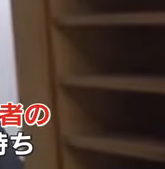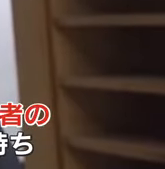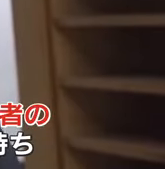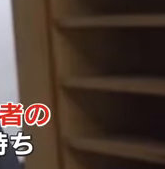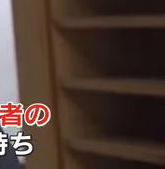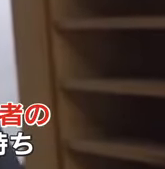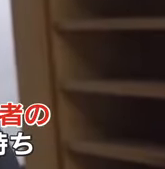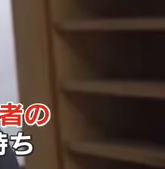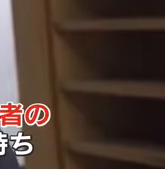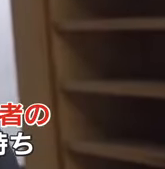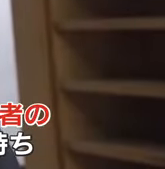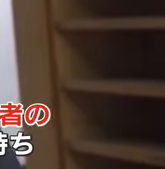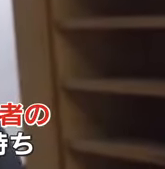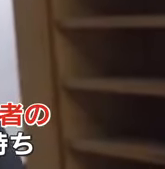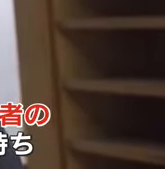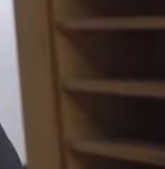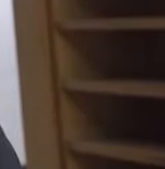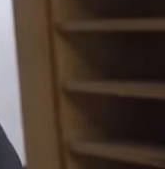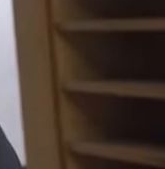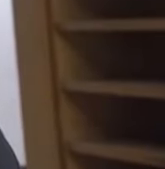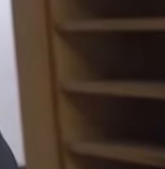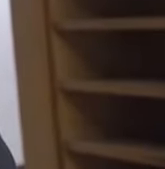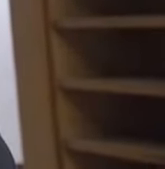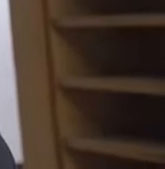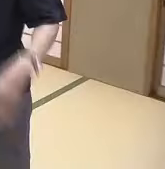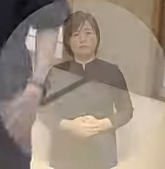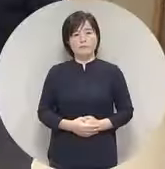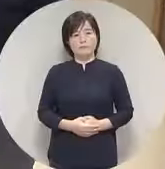らなっていう気持ちはあります。